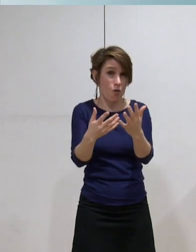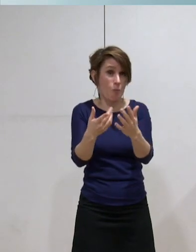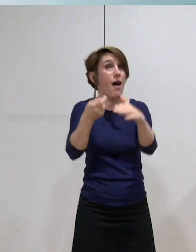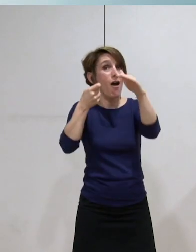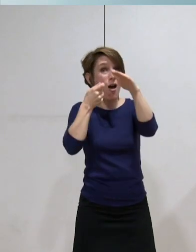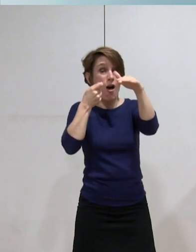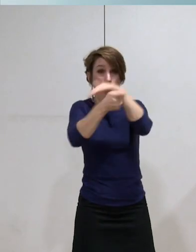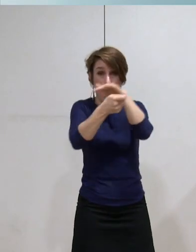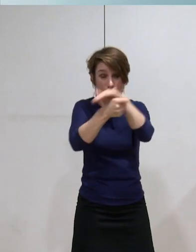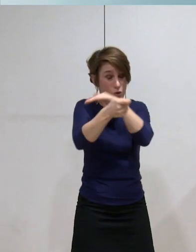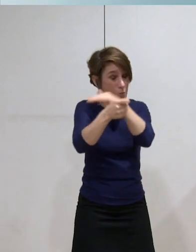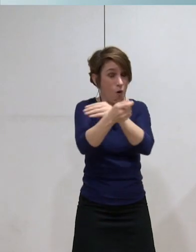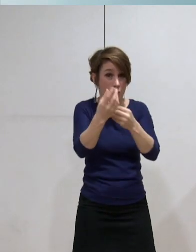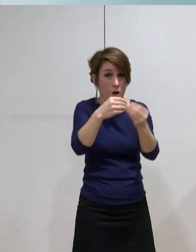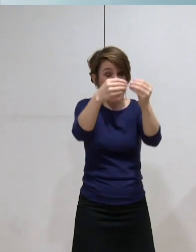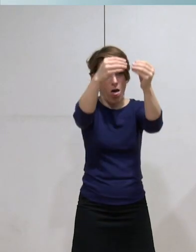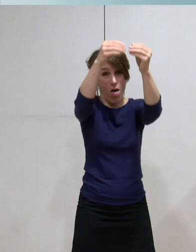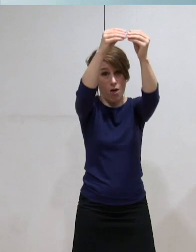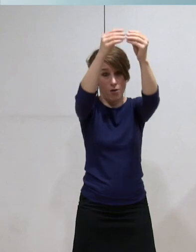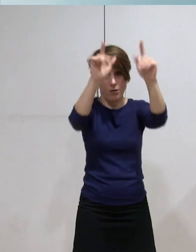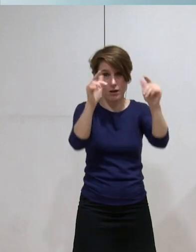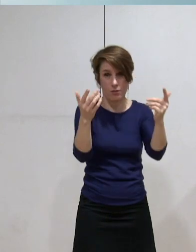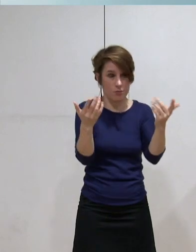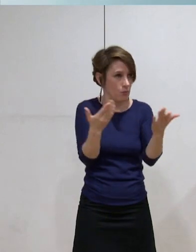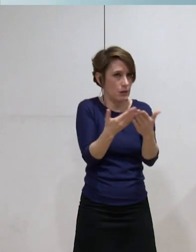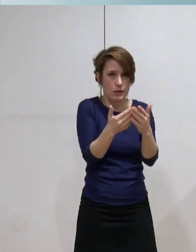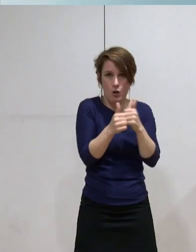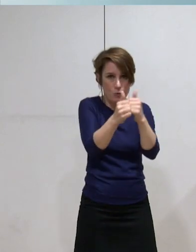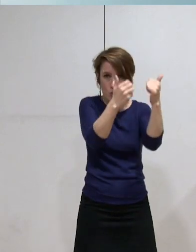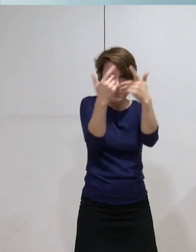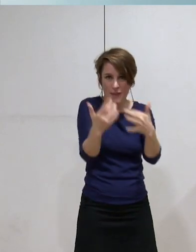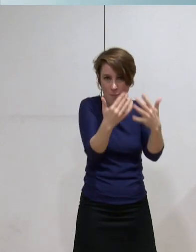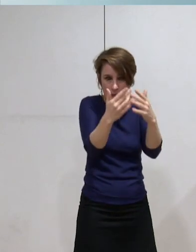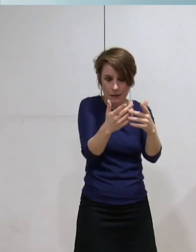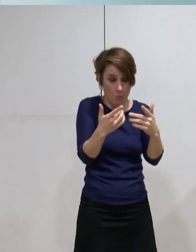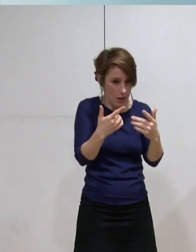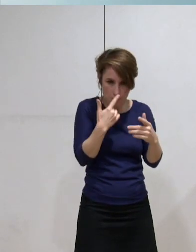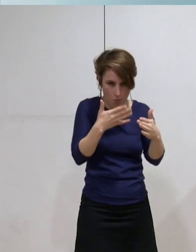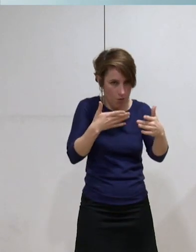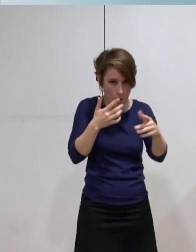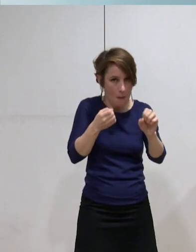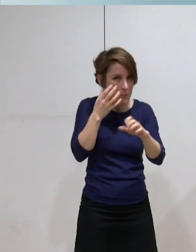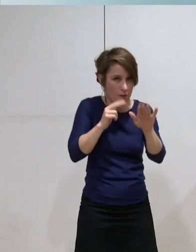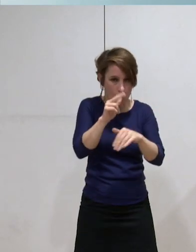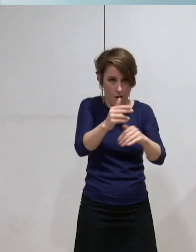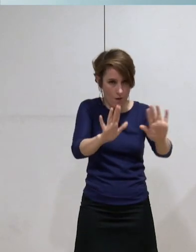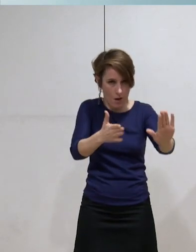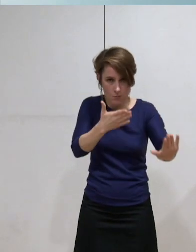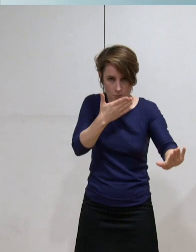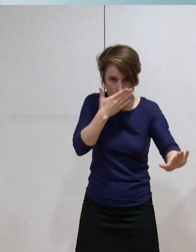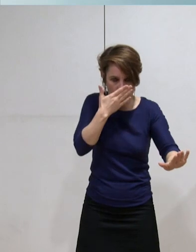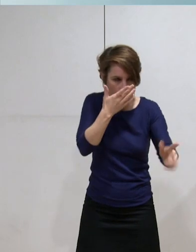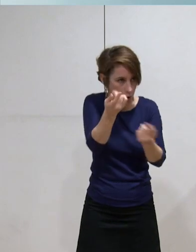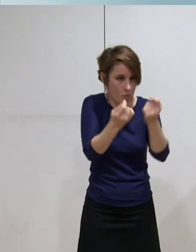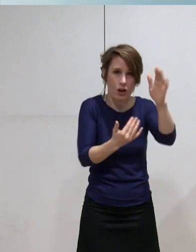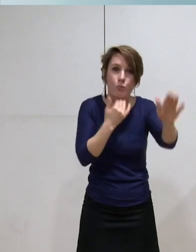dette en dépens de fonctionnement cette équation va bientôt devenir ingérable d'autres disent d'ailleurs que c'est